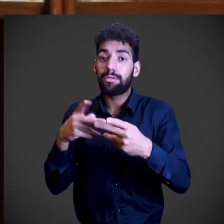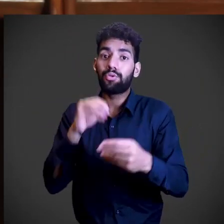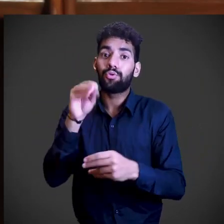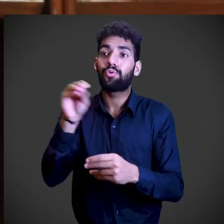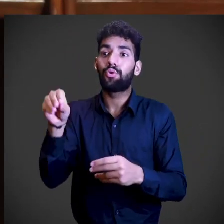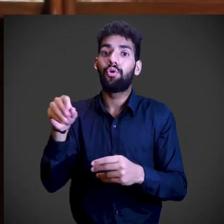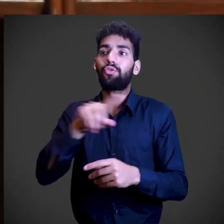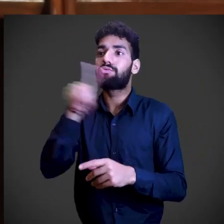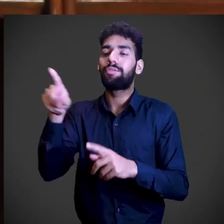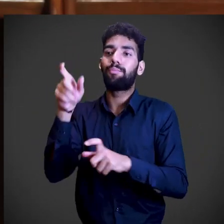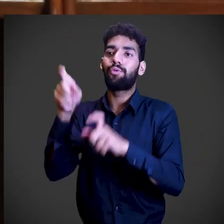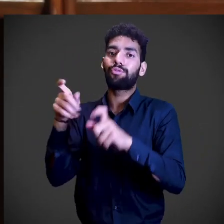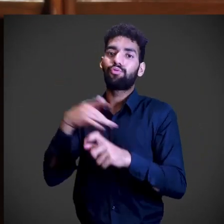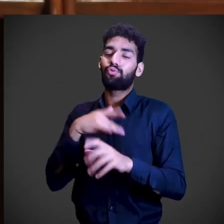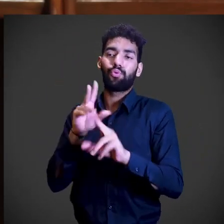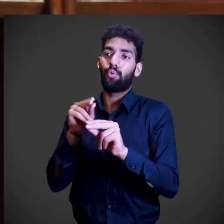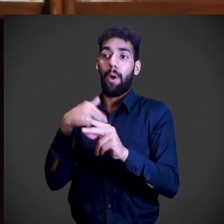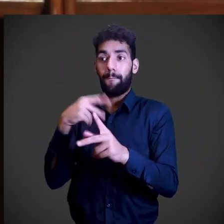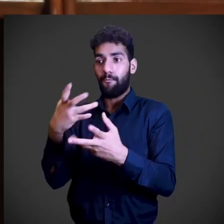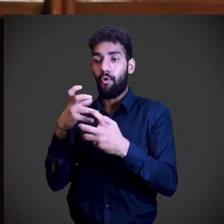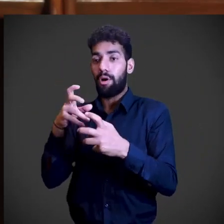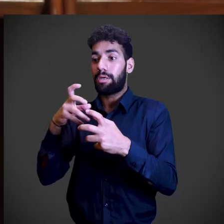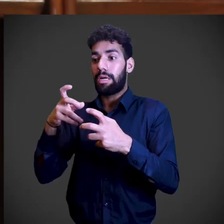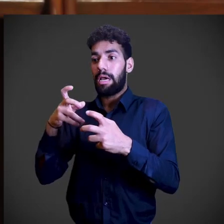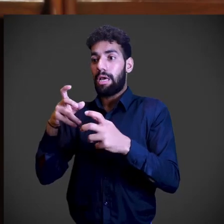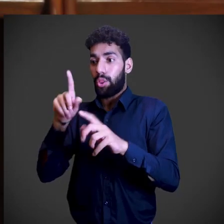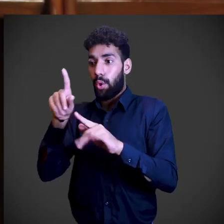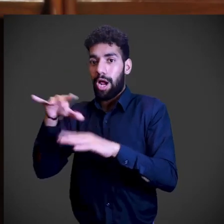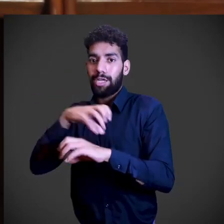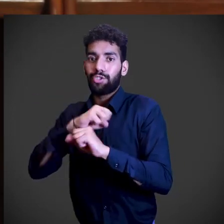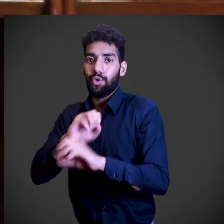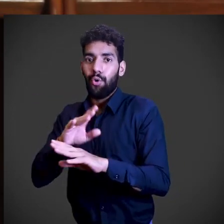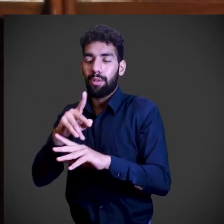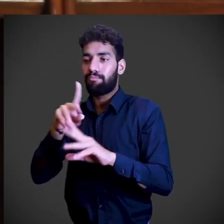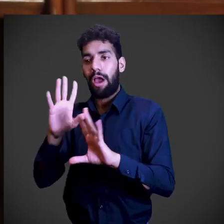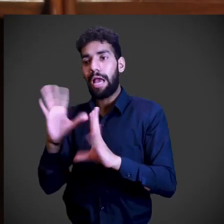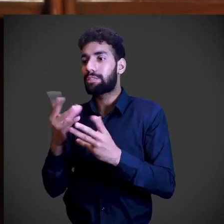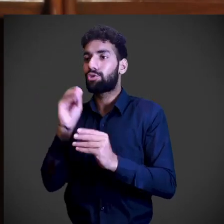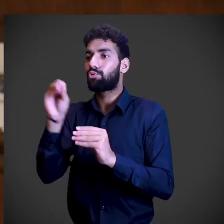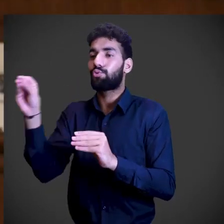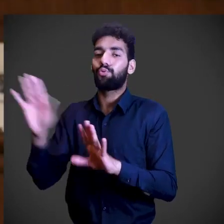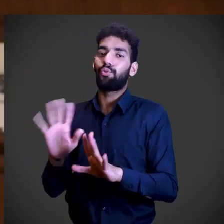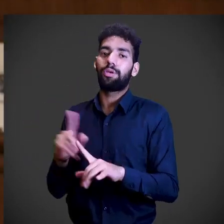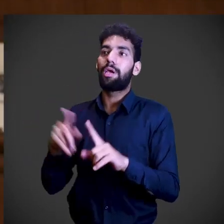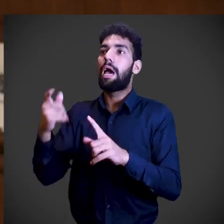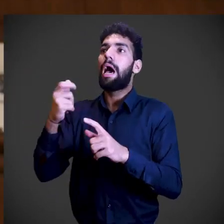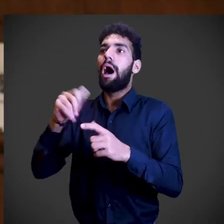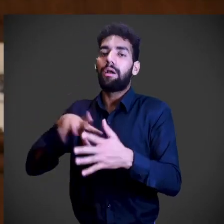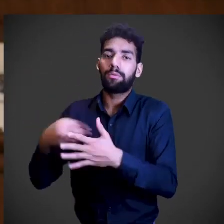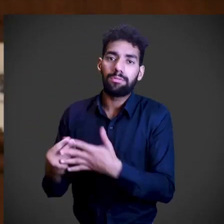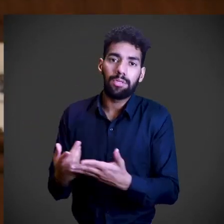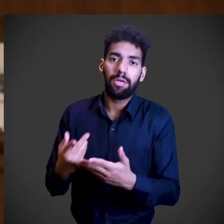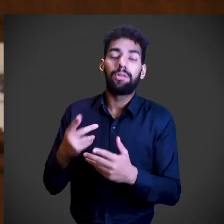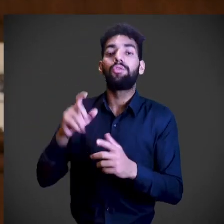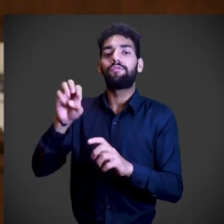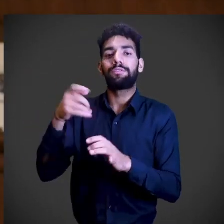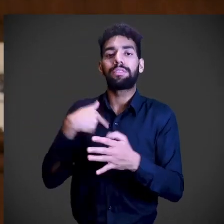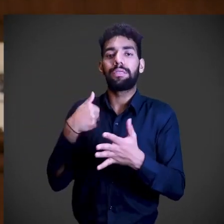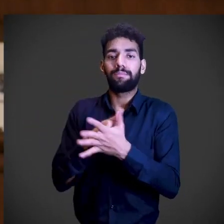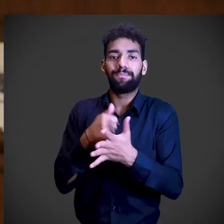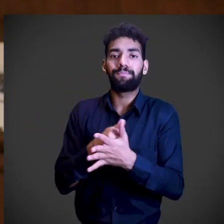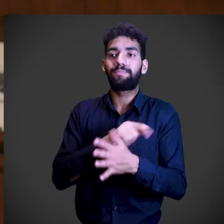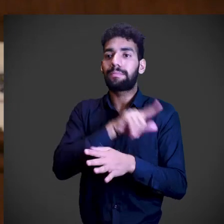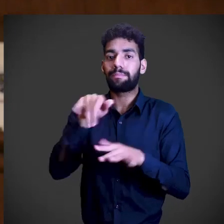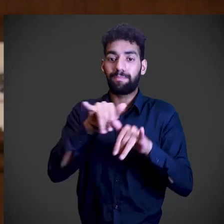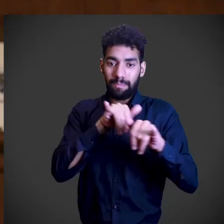इंडस्ट्री प्रोटेक्ट रखनी चाहिए ताकि इस तरह ये बढ़ सके। तो जितने ज़्यादा टैरिफ